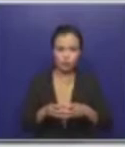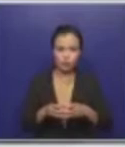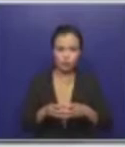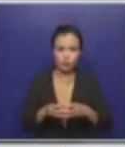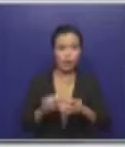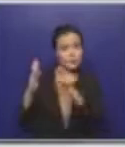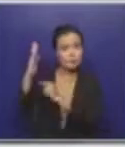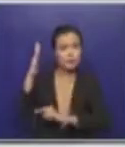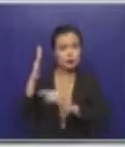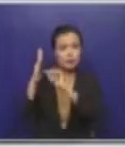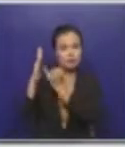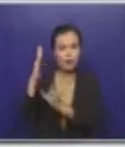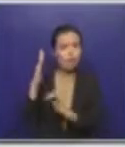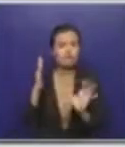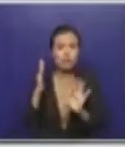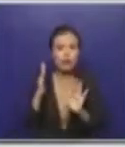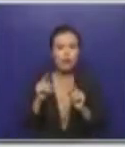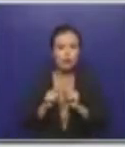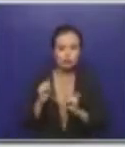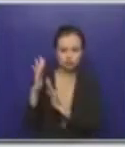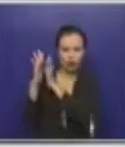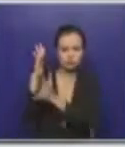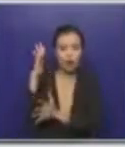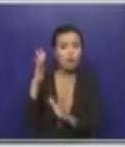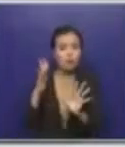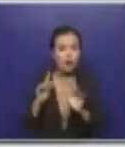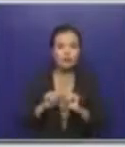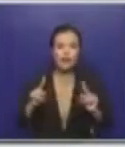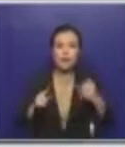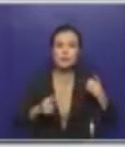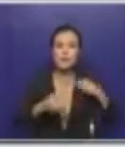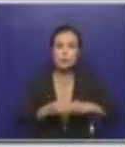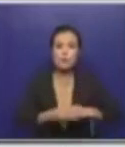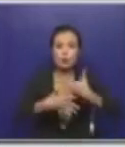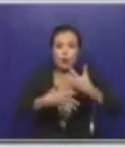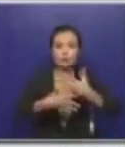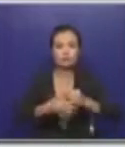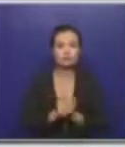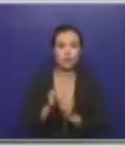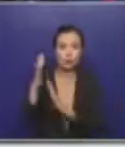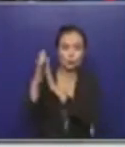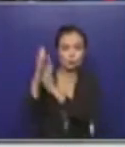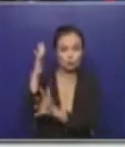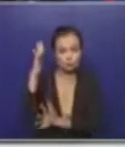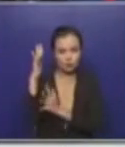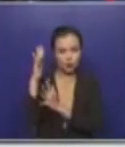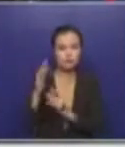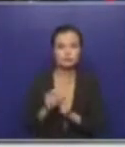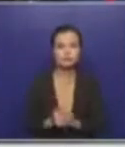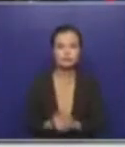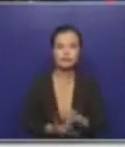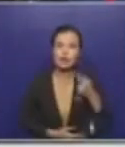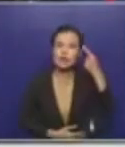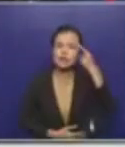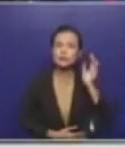พื้นที่แต่ละจังหวัดเหมือนดาวกระจายเดี๋ยวนี้มีโปรแกรมแล้วมีใส่ไปทั่วครับที่สำคัญก็คืออย่าไปคิดว่